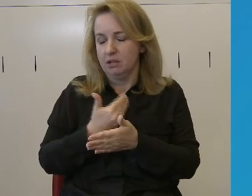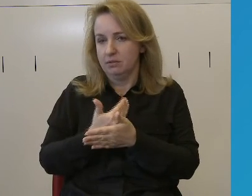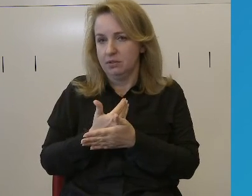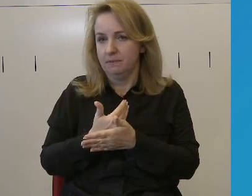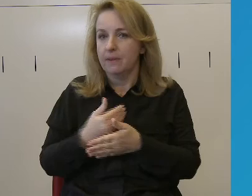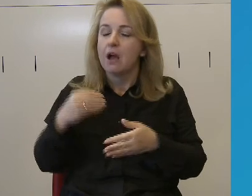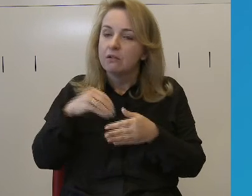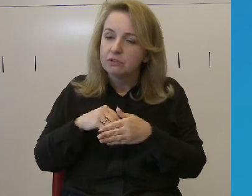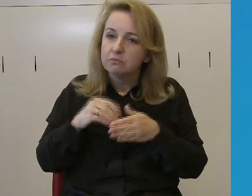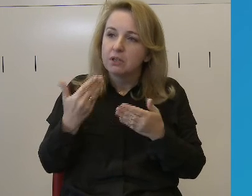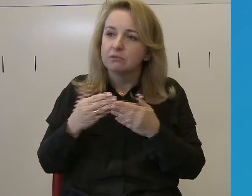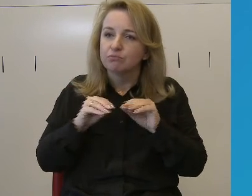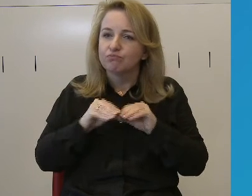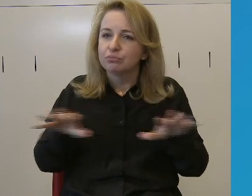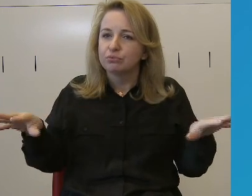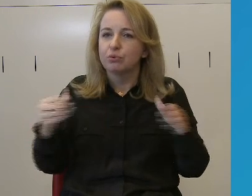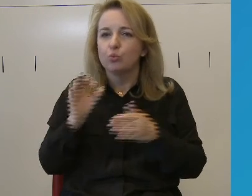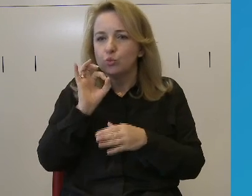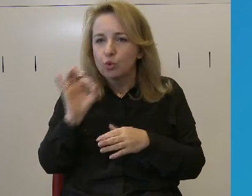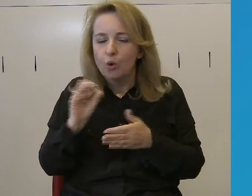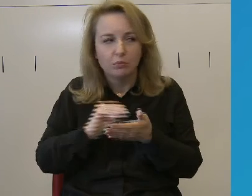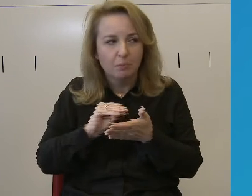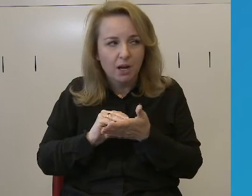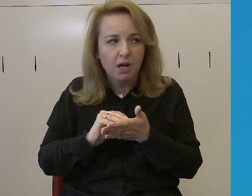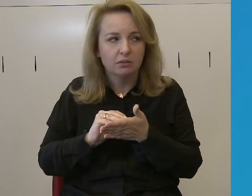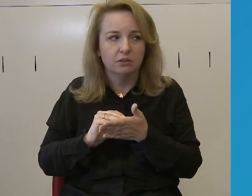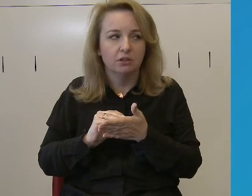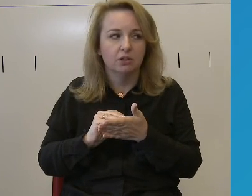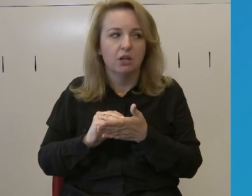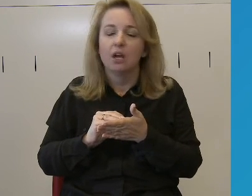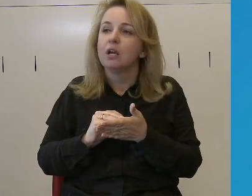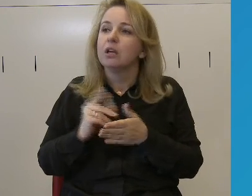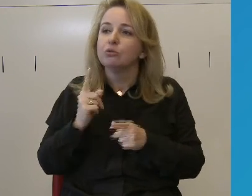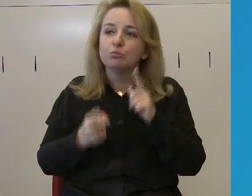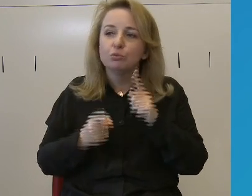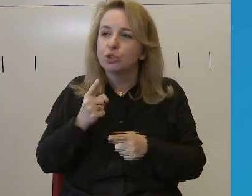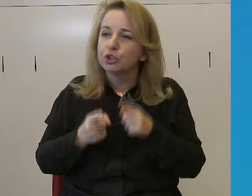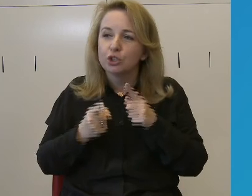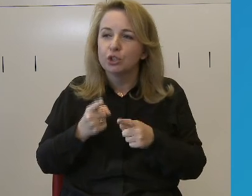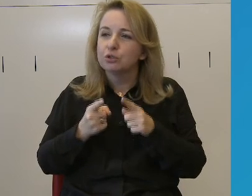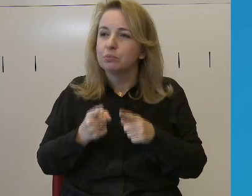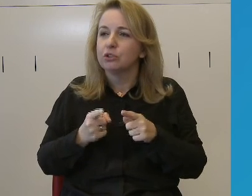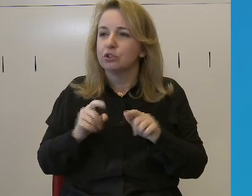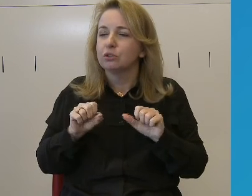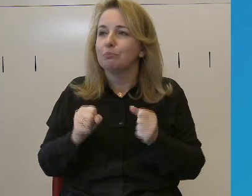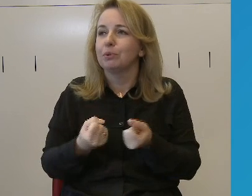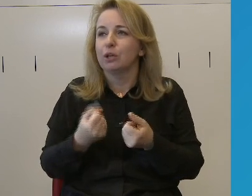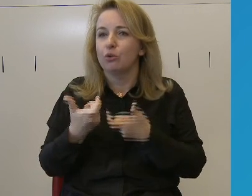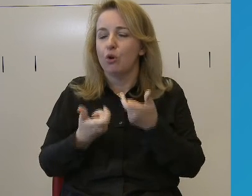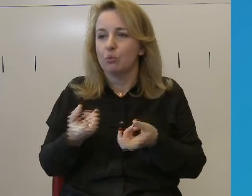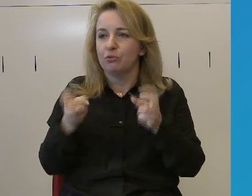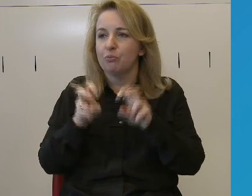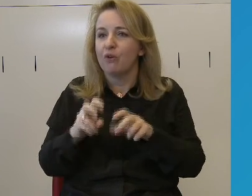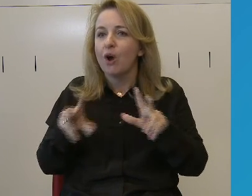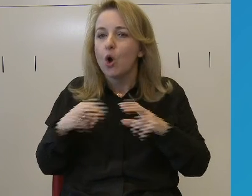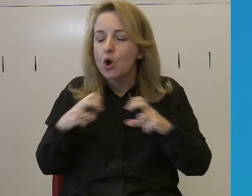wreszcie upowszechnianie dobrych praktyk i generalnie przyspieszenie komercyjnego wdrażania rozwiązań, które